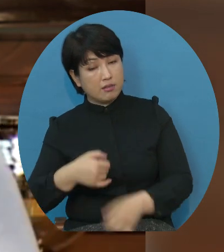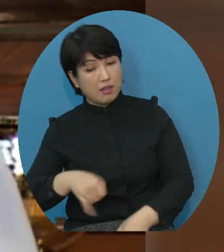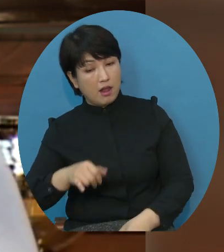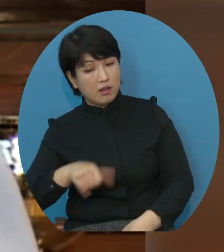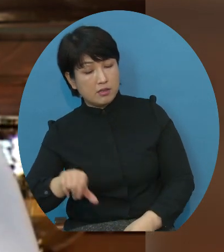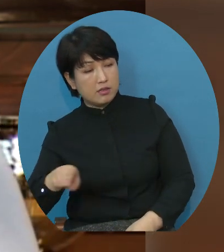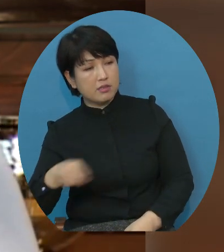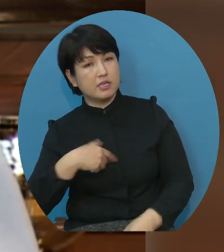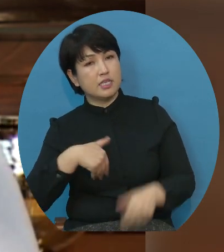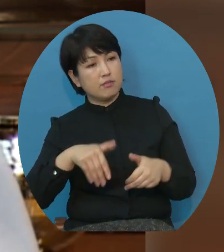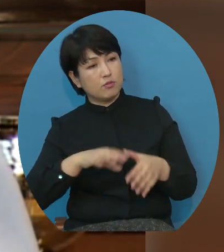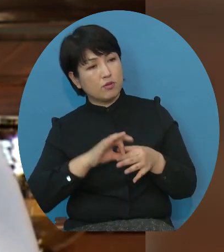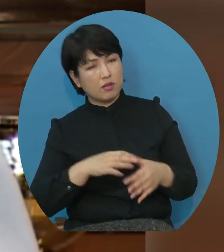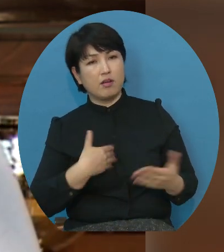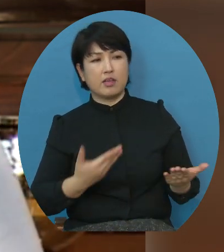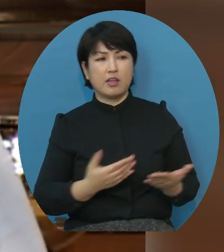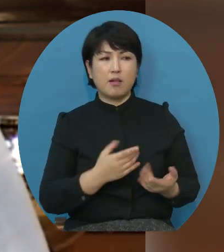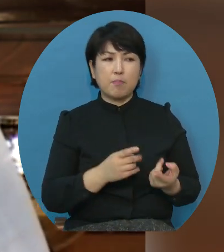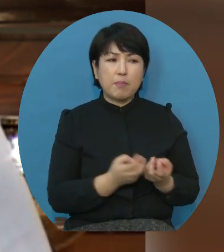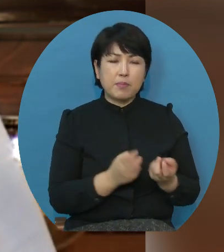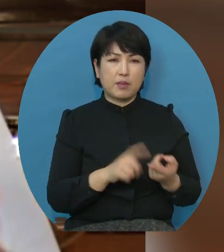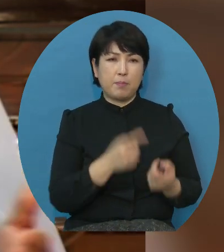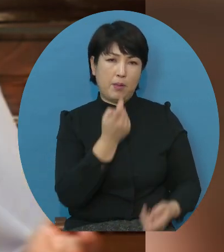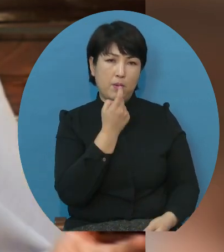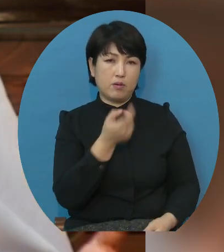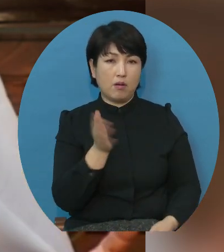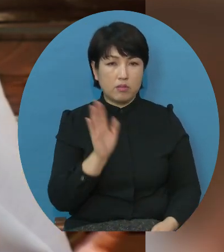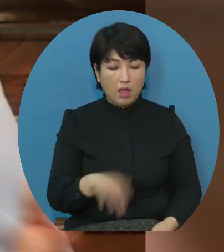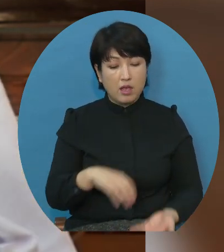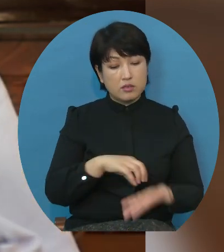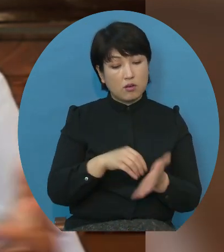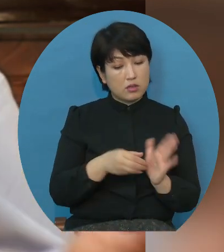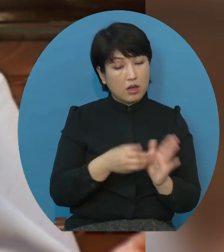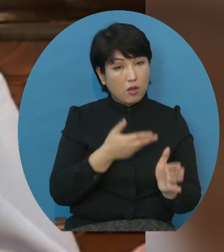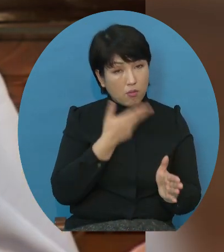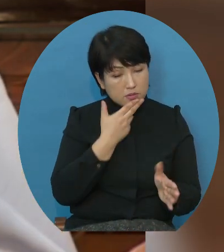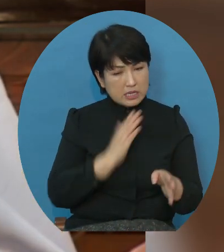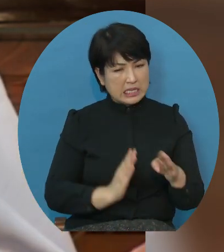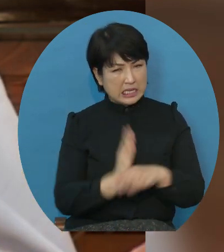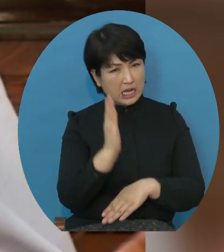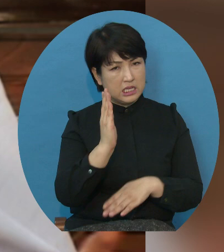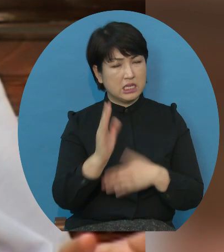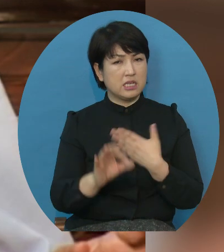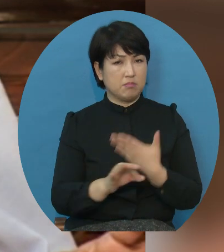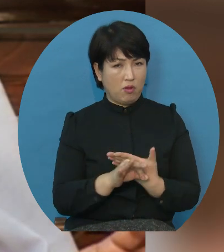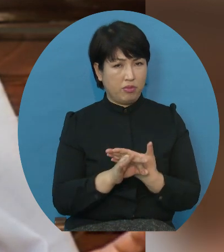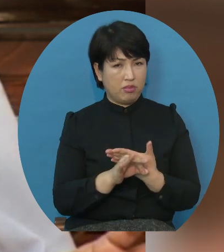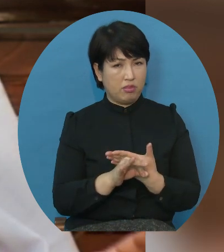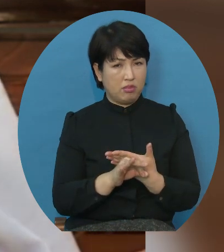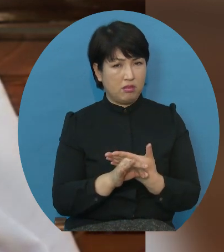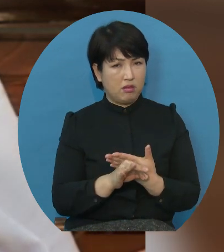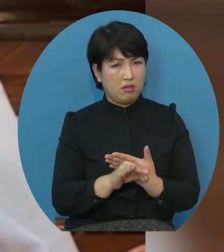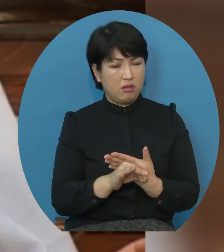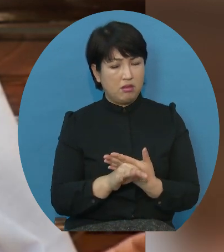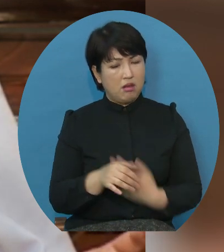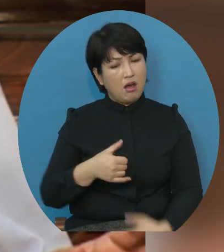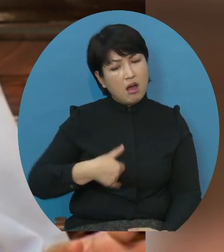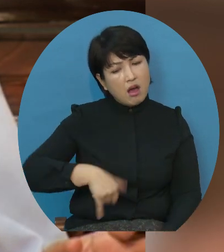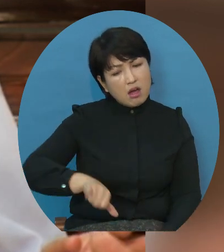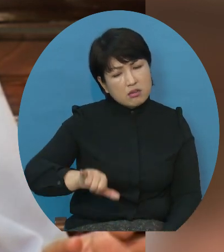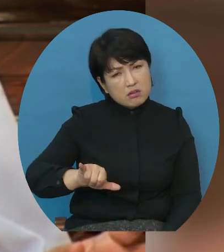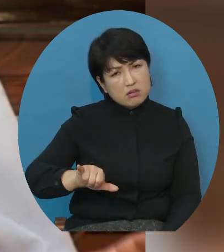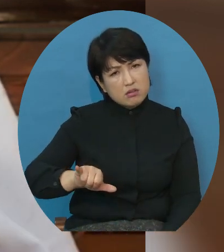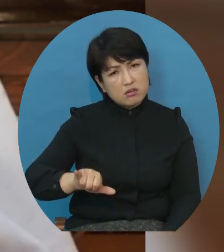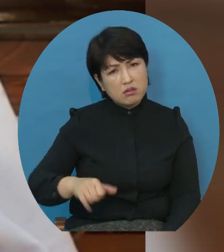배우게 되죠 그런데 거기 적절하지 않고 너무 지나치면 어떻게 됩니까 아예 건강을 해치고